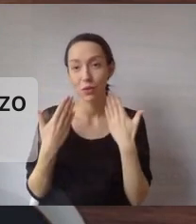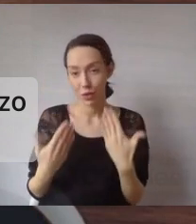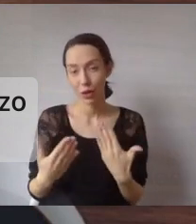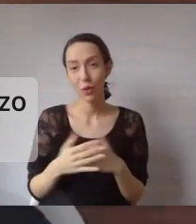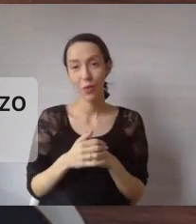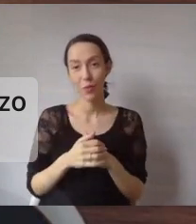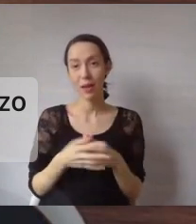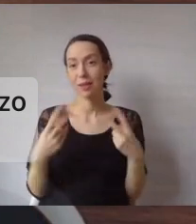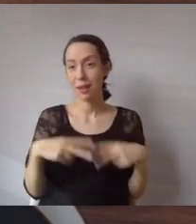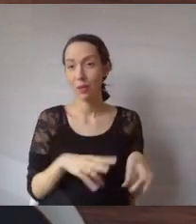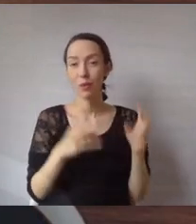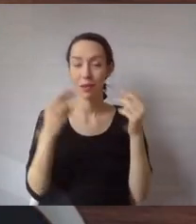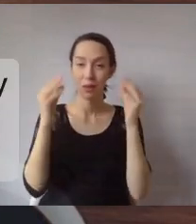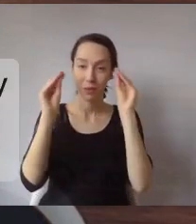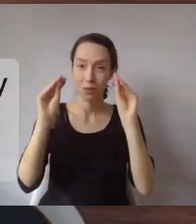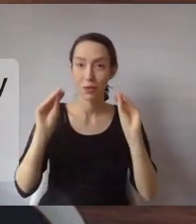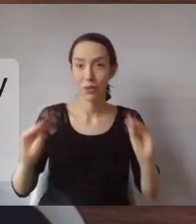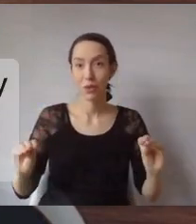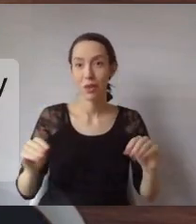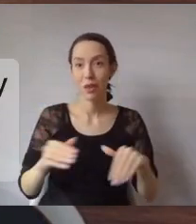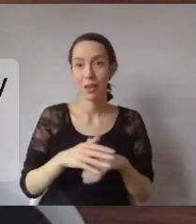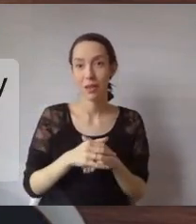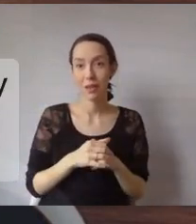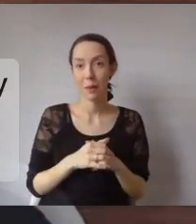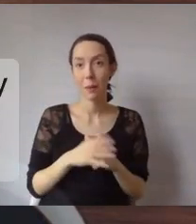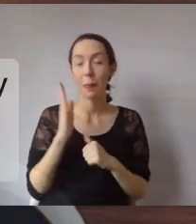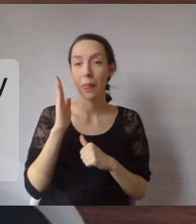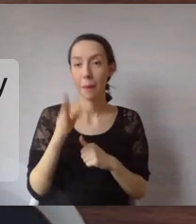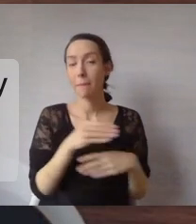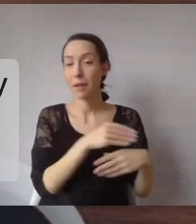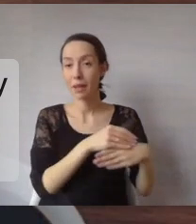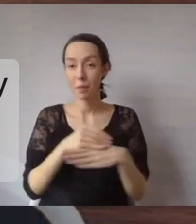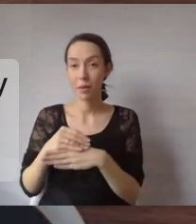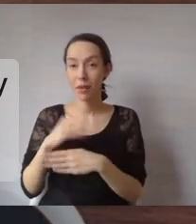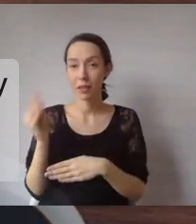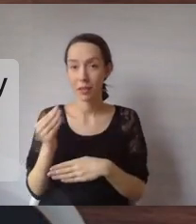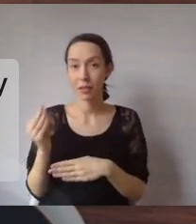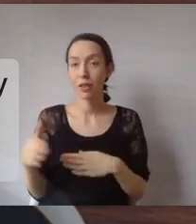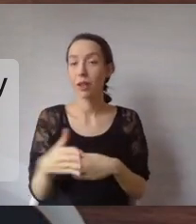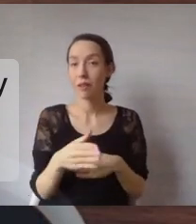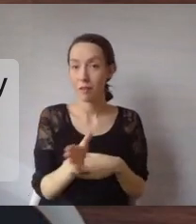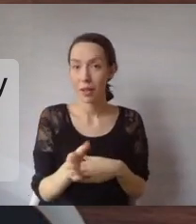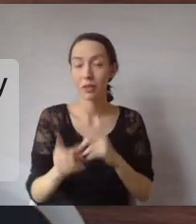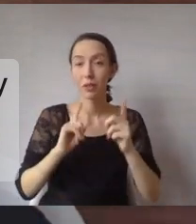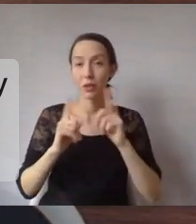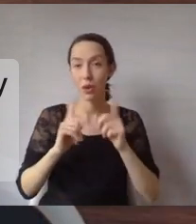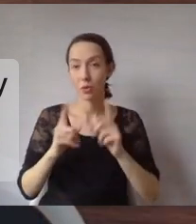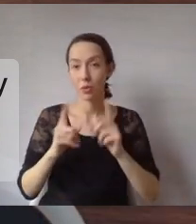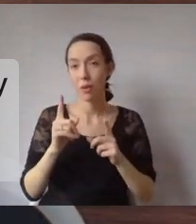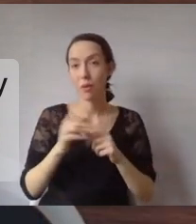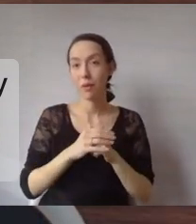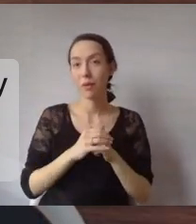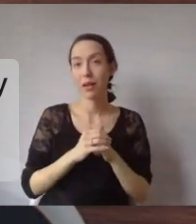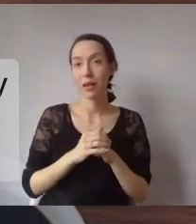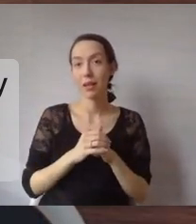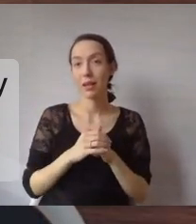udział w szkoleniu. Chyba w marcu będę też prowadzić szkolenie z rozmowy kwalifikacyjnej i z tego, w